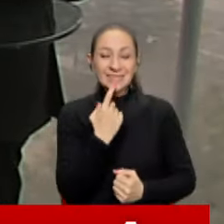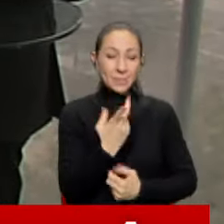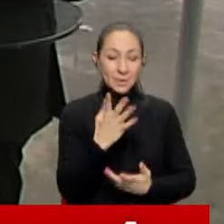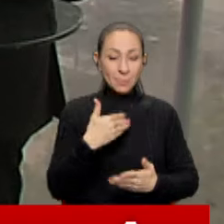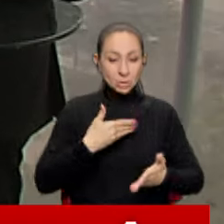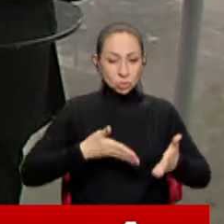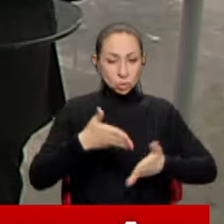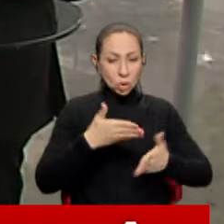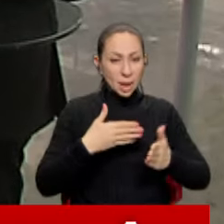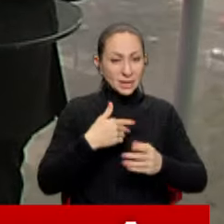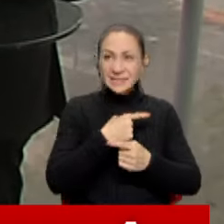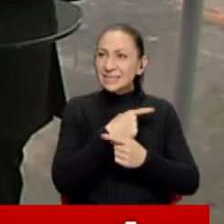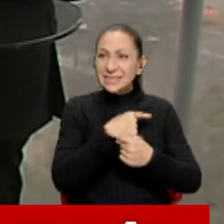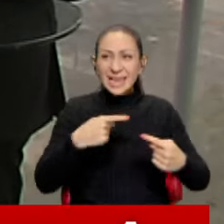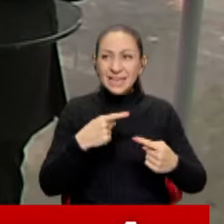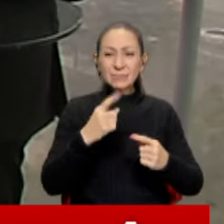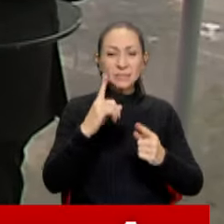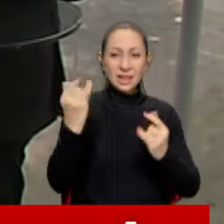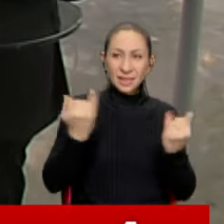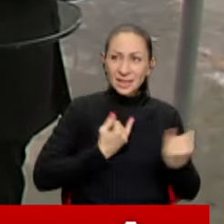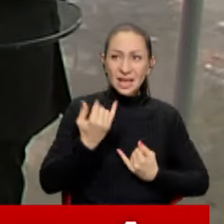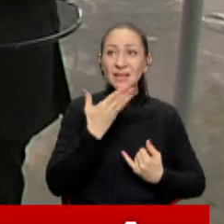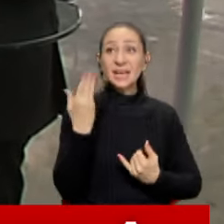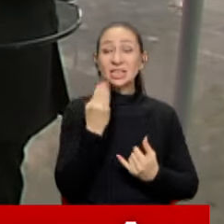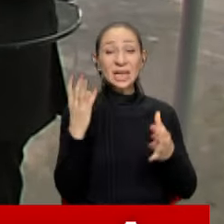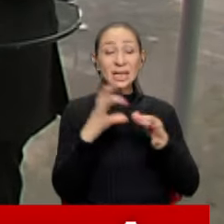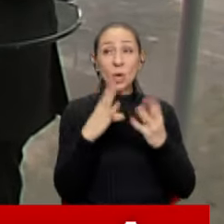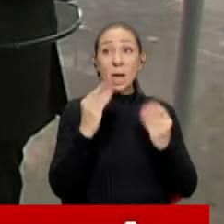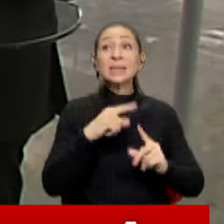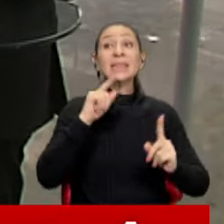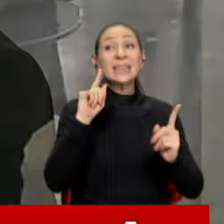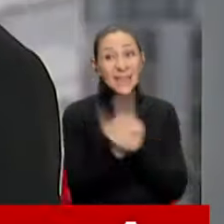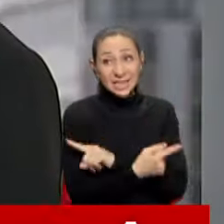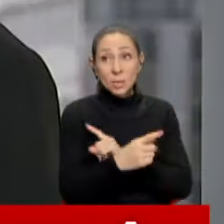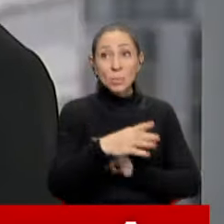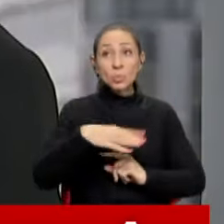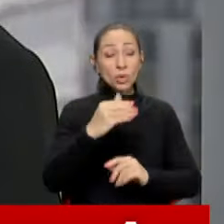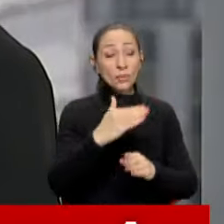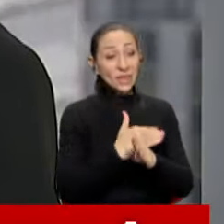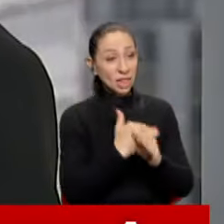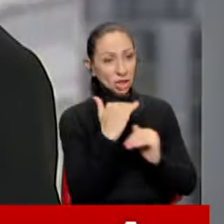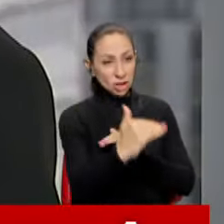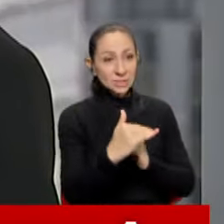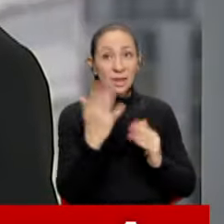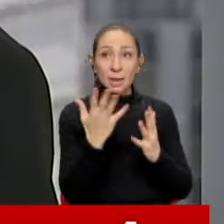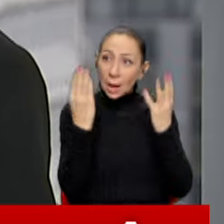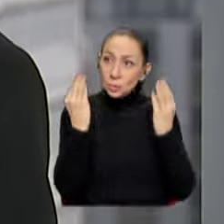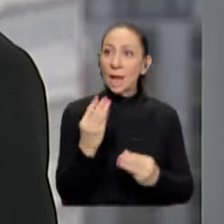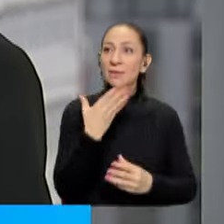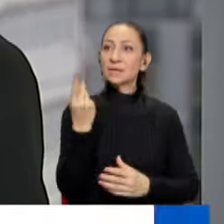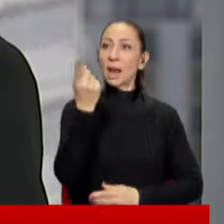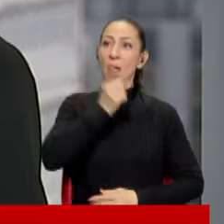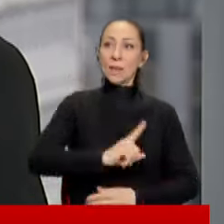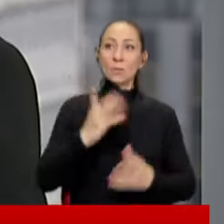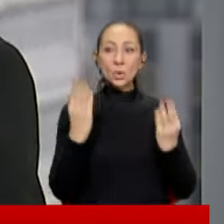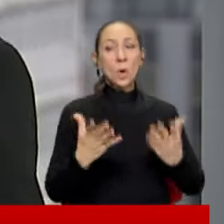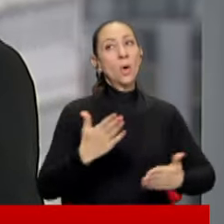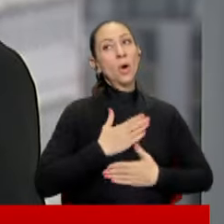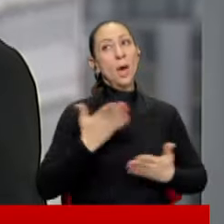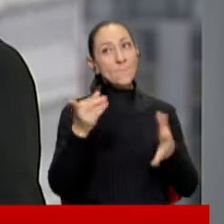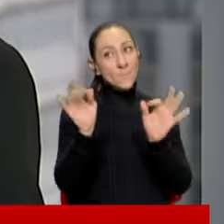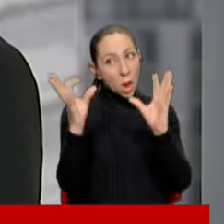hani sokakta hiç olumsuz tablo görmedim. Gençlikle ilgili olarak özellikle. Aksine bütün yurttaşlarımız ne kadar güzel genç bir adayımız oldu. İşte